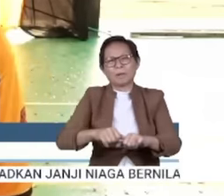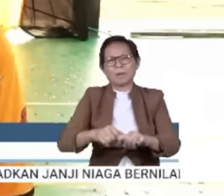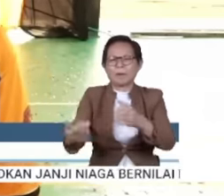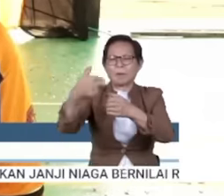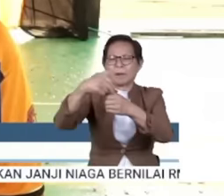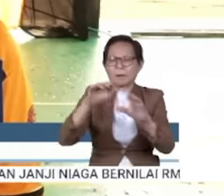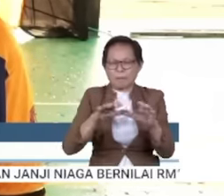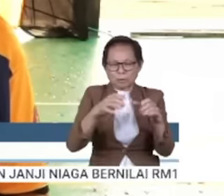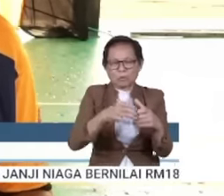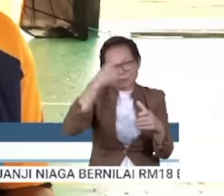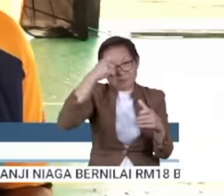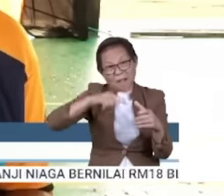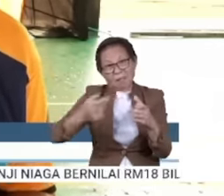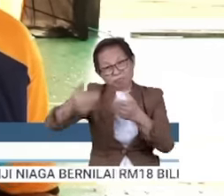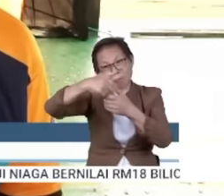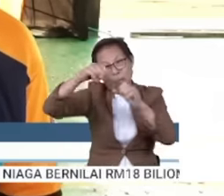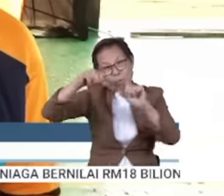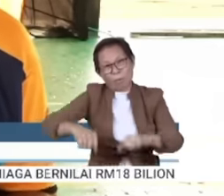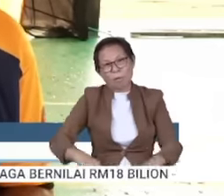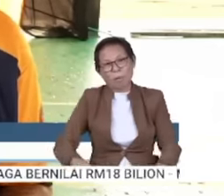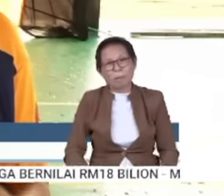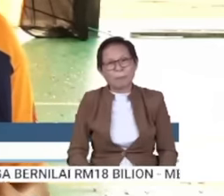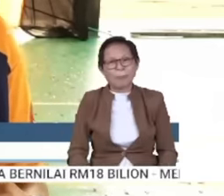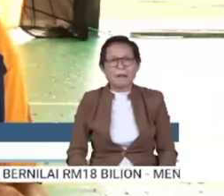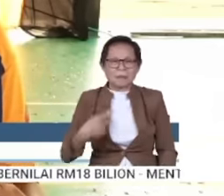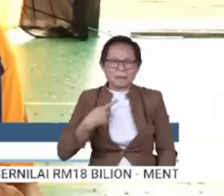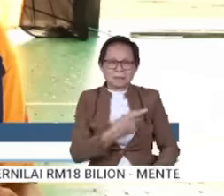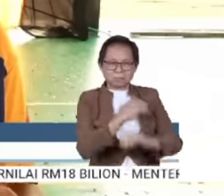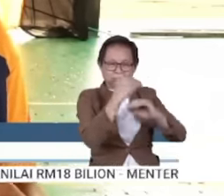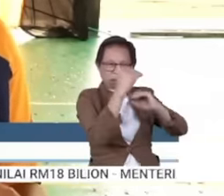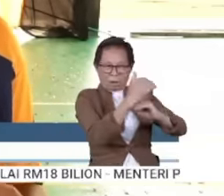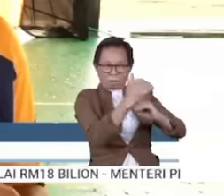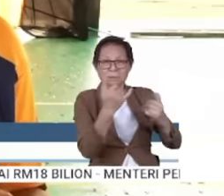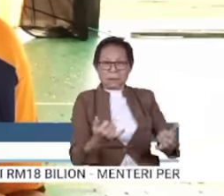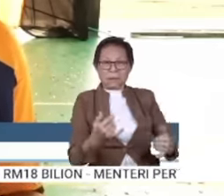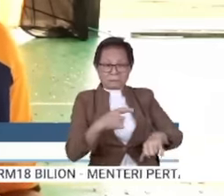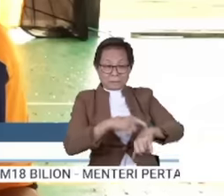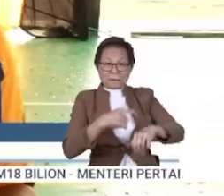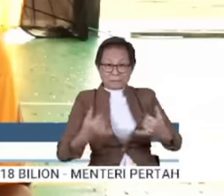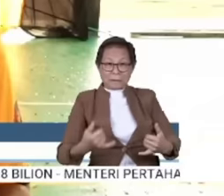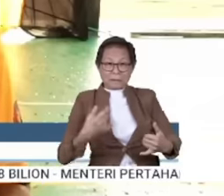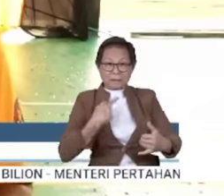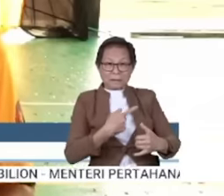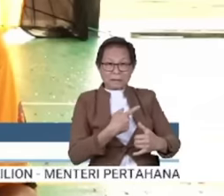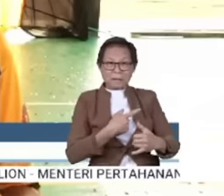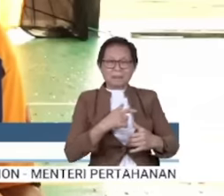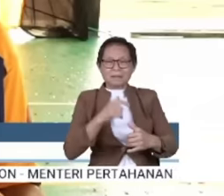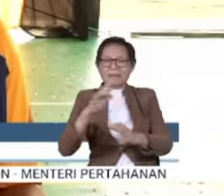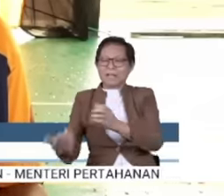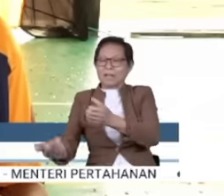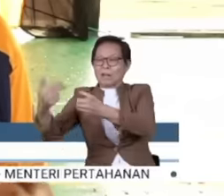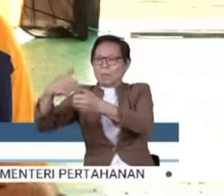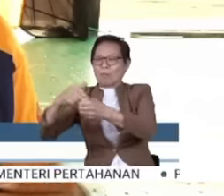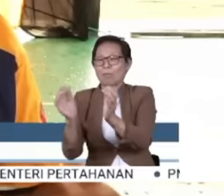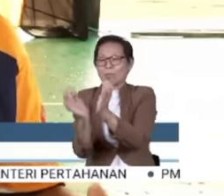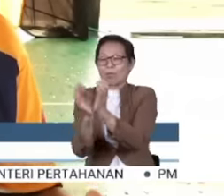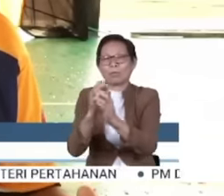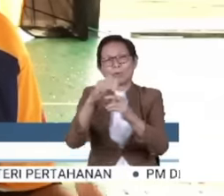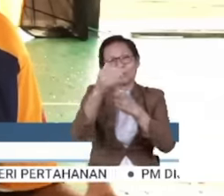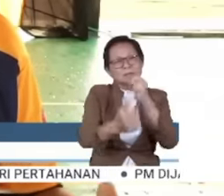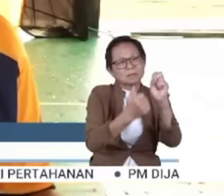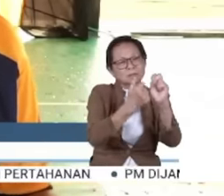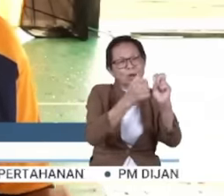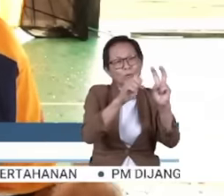thailand tapi kitahat sajalah mungkin kita sekarang buat masa ini kita jemputan Brunei mungkin nextnya kita akan